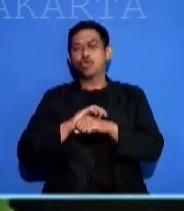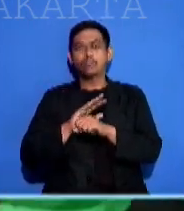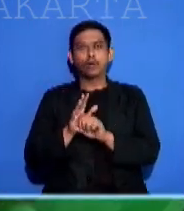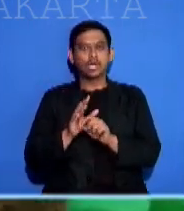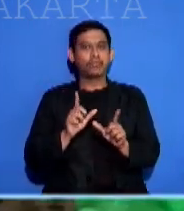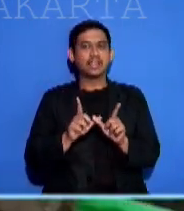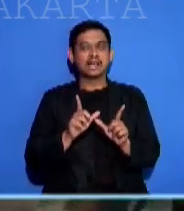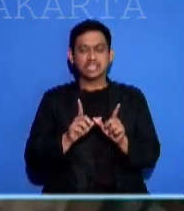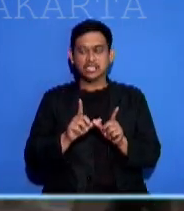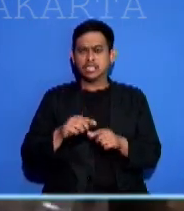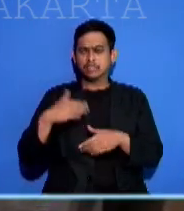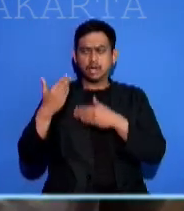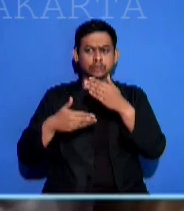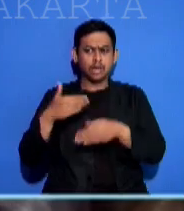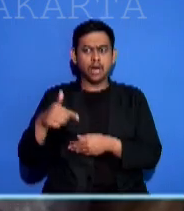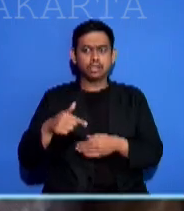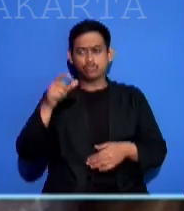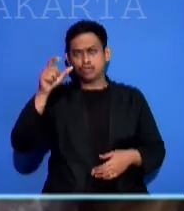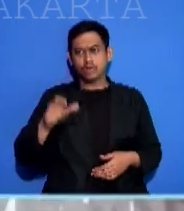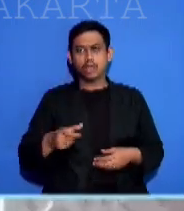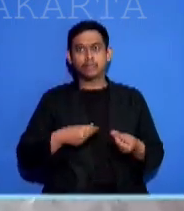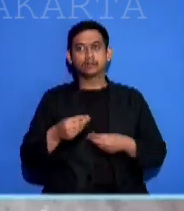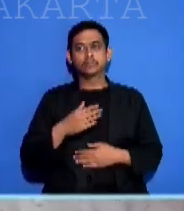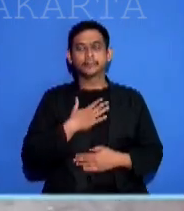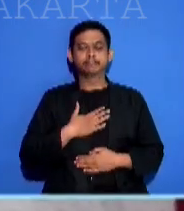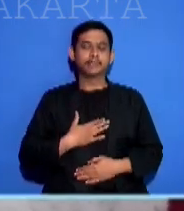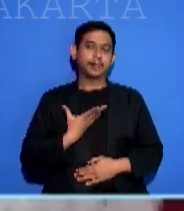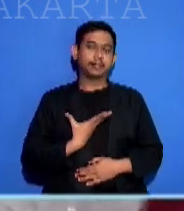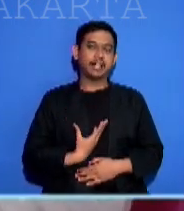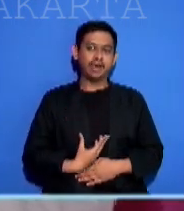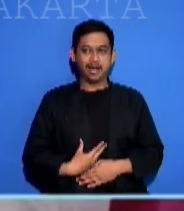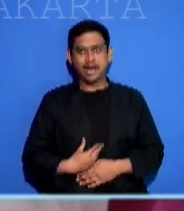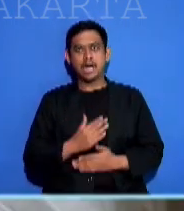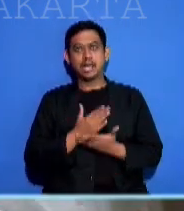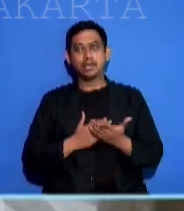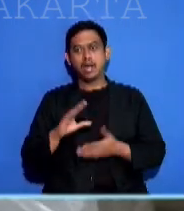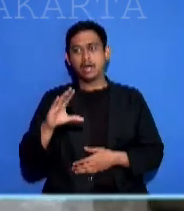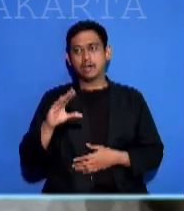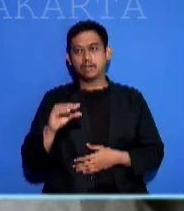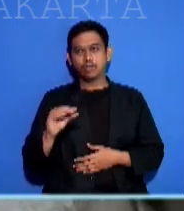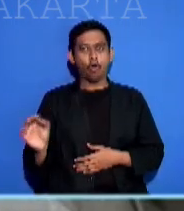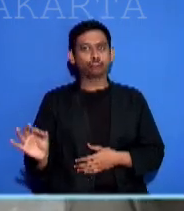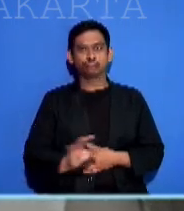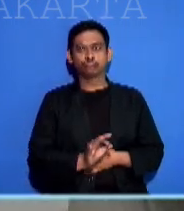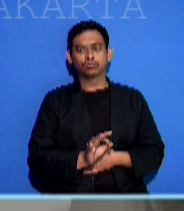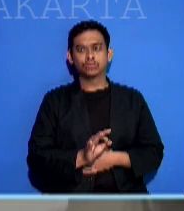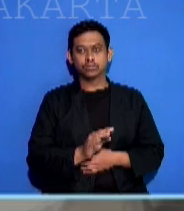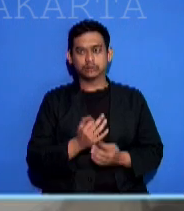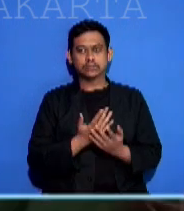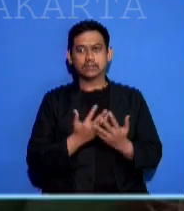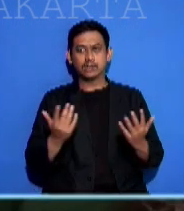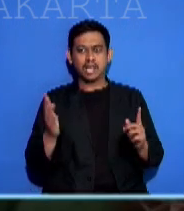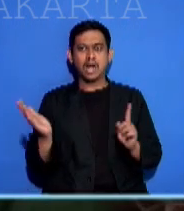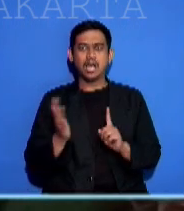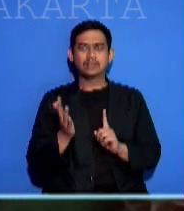sejumlah pedagang mengaluhan selalu kosongnya stok tahu dan tempe yang merupakan salah satu komoditas bahan pangan utama masyarakat di awal bulan